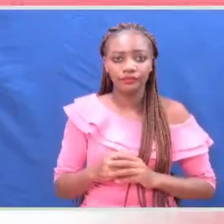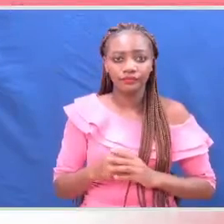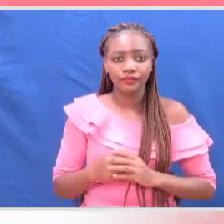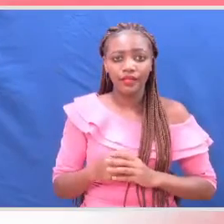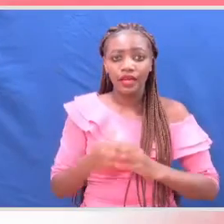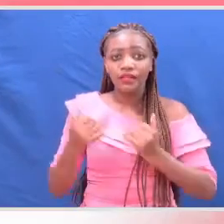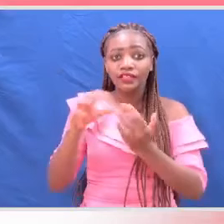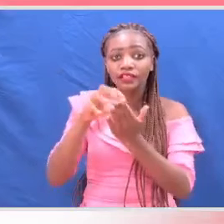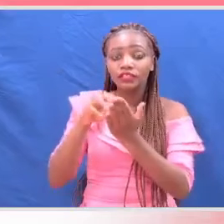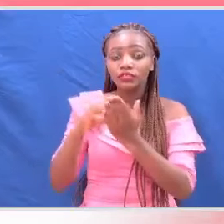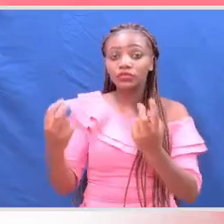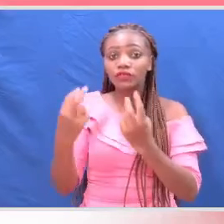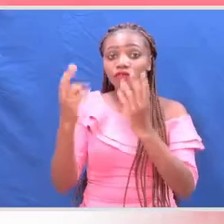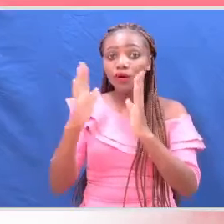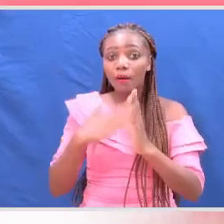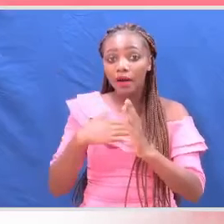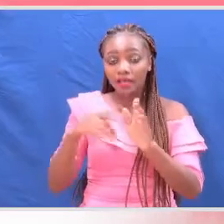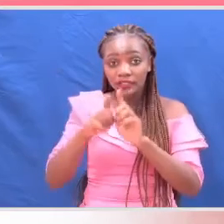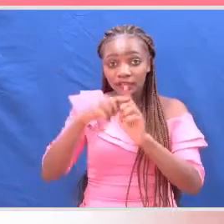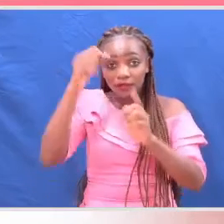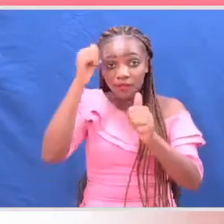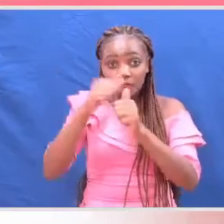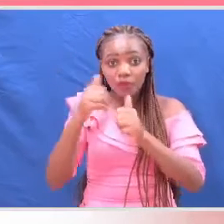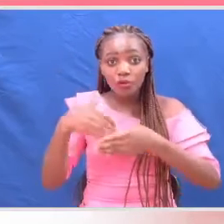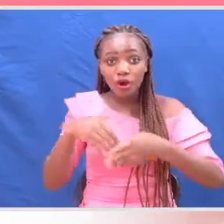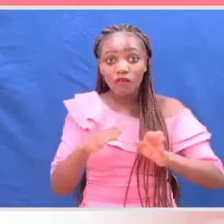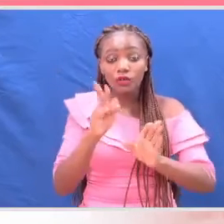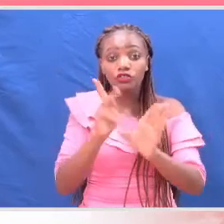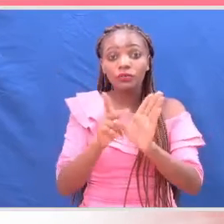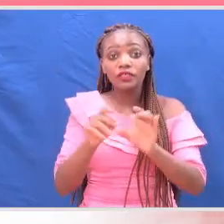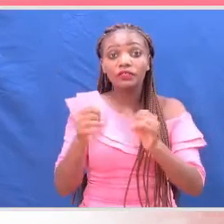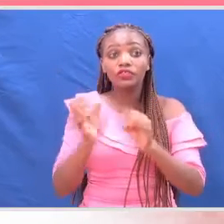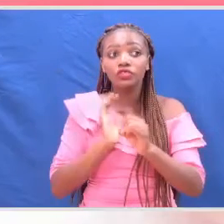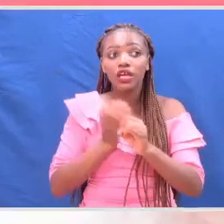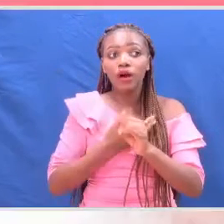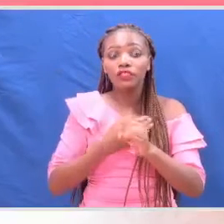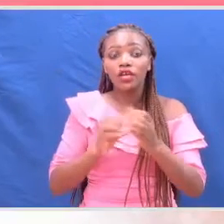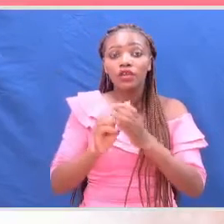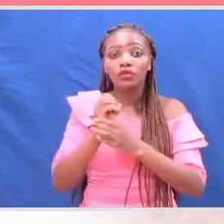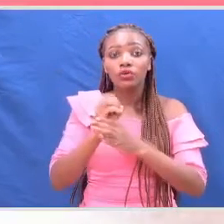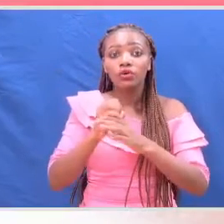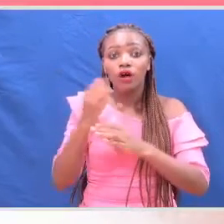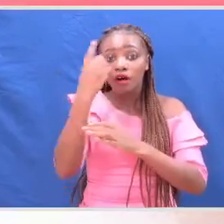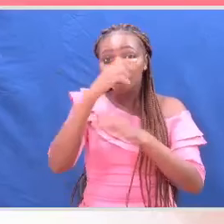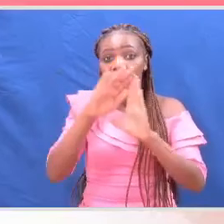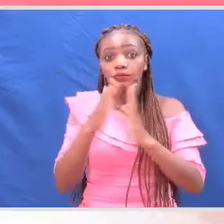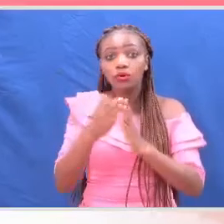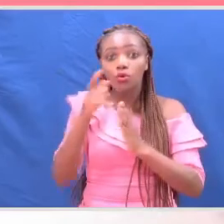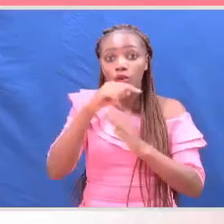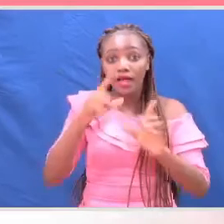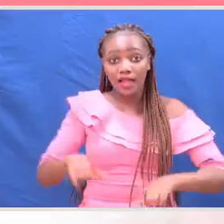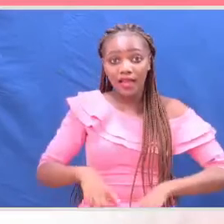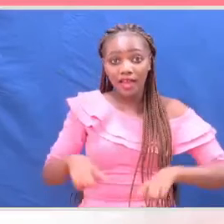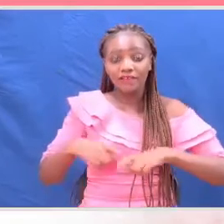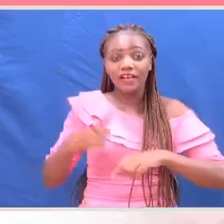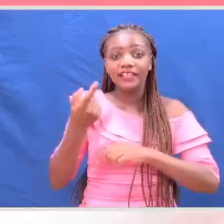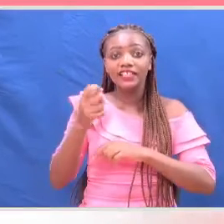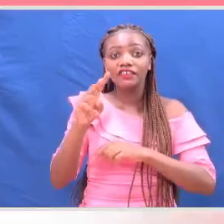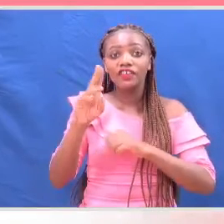Ndivyo hali ilivyo, mtazamaji. Kumbuka una fursa ya kuchangia kwenye taarifa hizi kwenye mtandao wetu wa Facebook. Tupo live